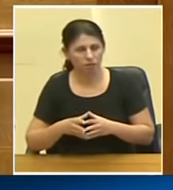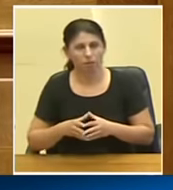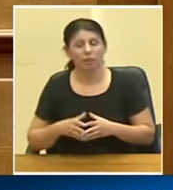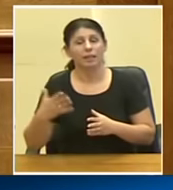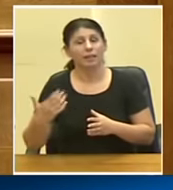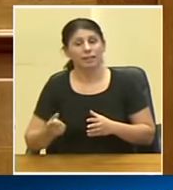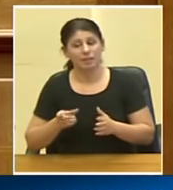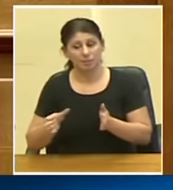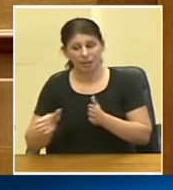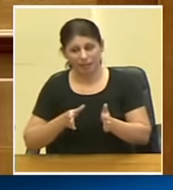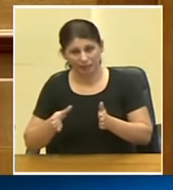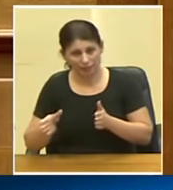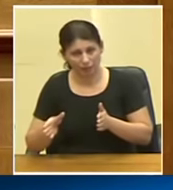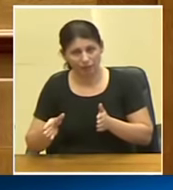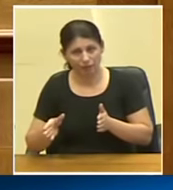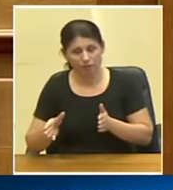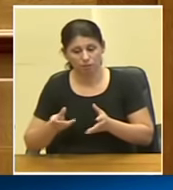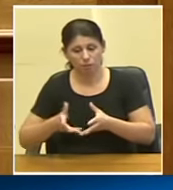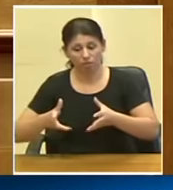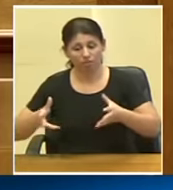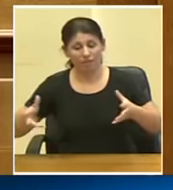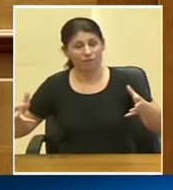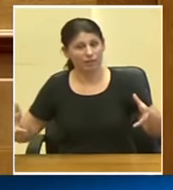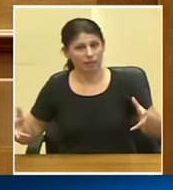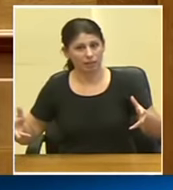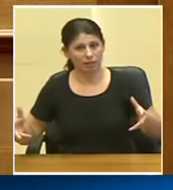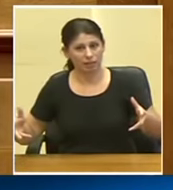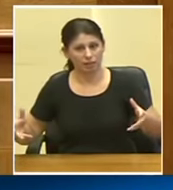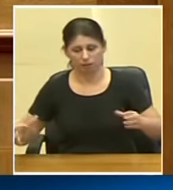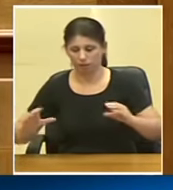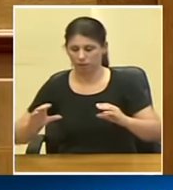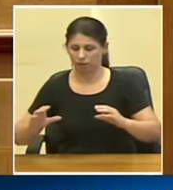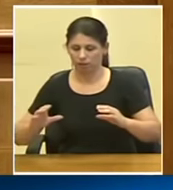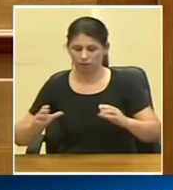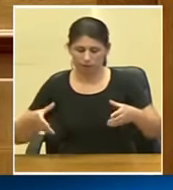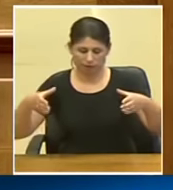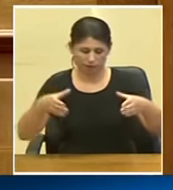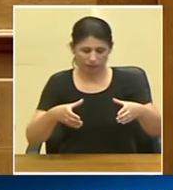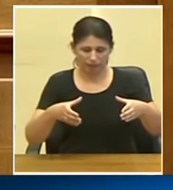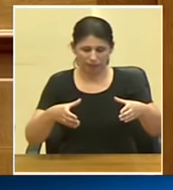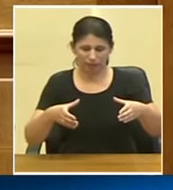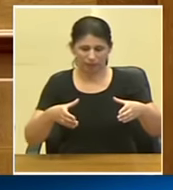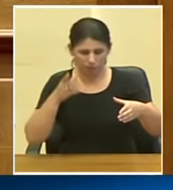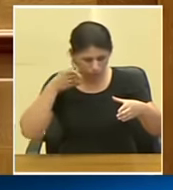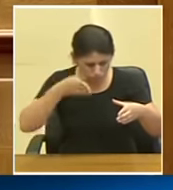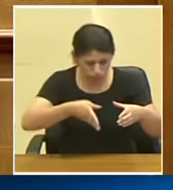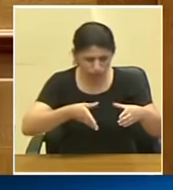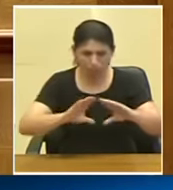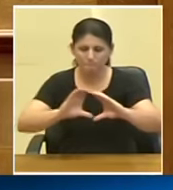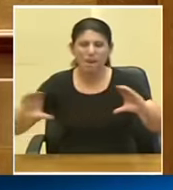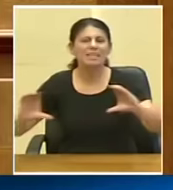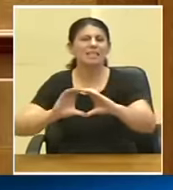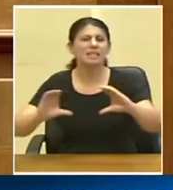σε μια κατεύθυνση που διευρύνεται η ταξική μας μεροληψία και στα μεσαία στρώματα. Και το